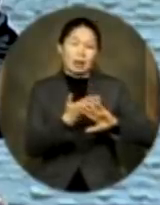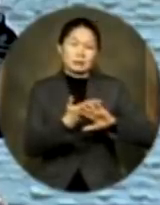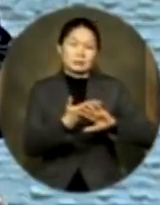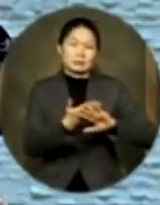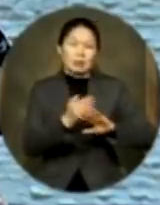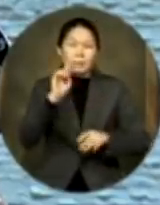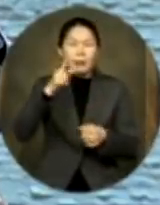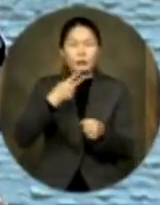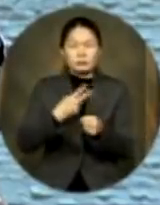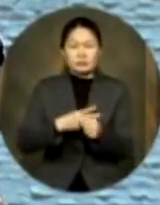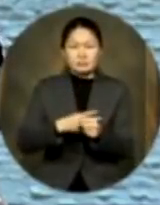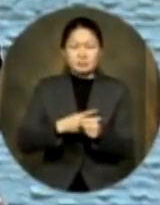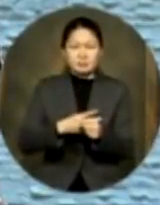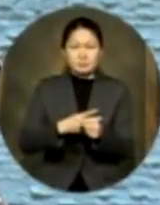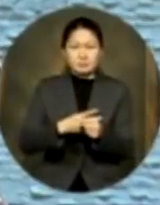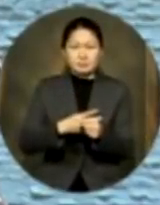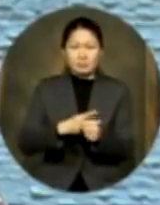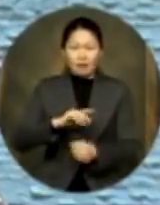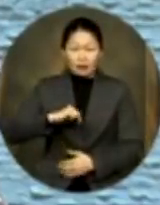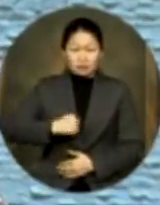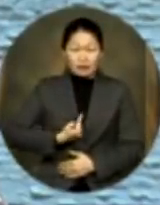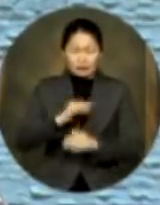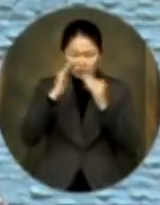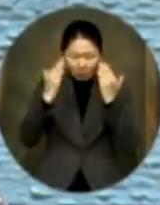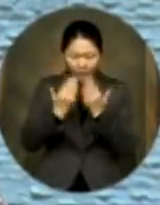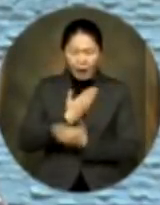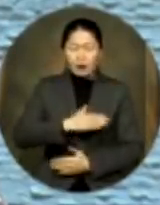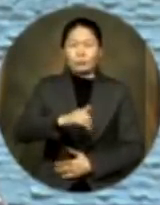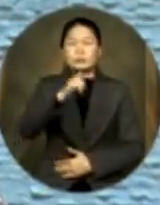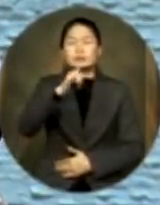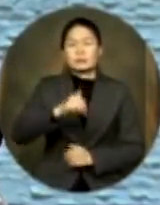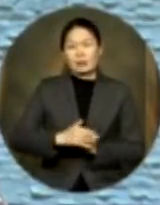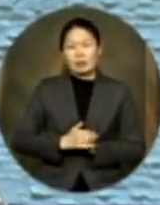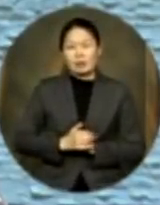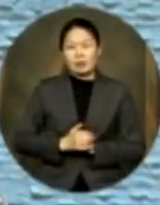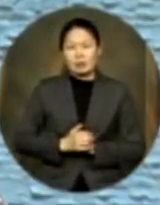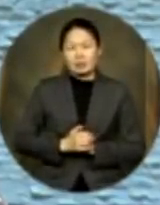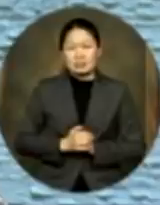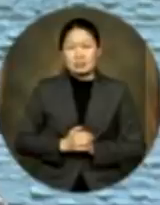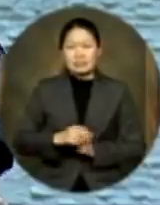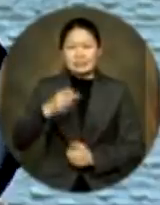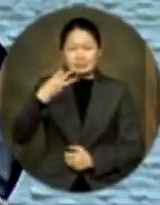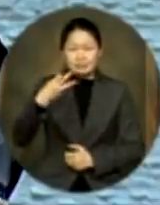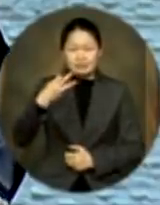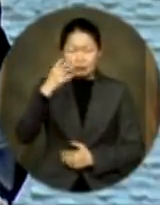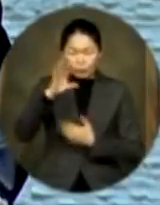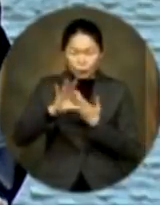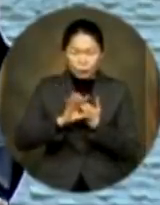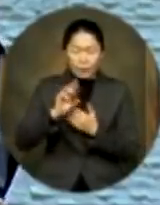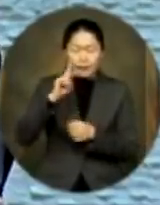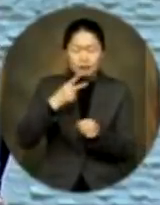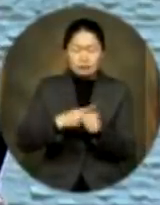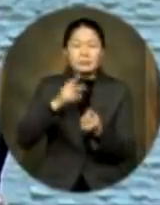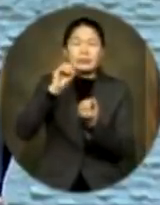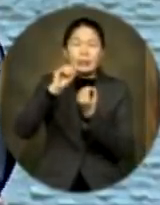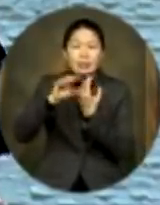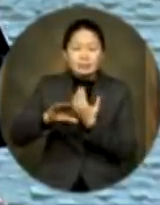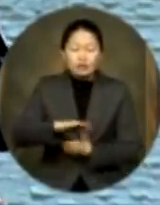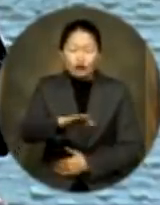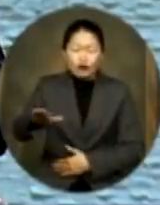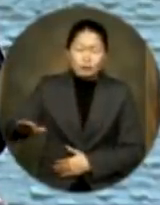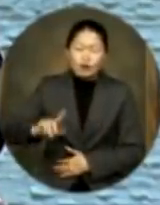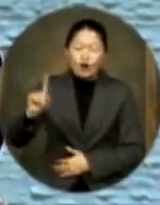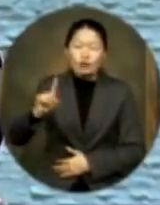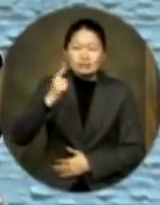사도 바울은 자기가 다 알고 있었습니다 13절에 보면 바울이 대답하되 여러분이